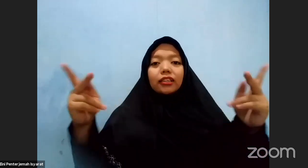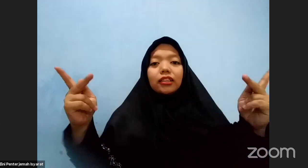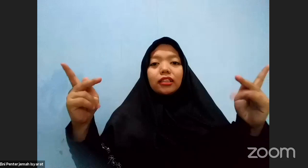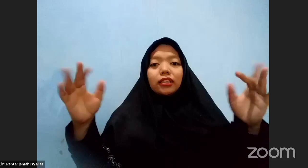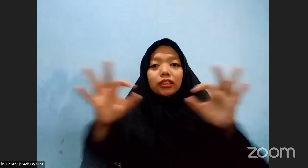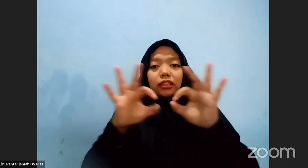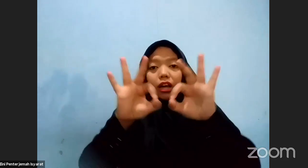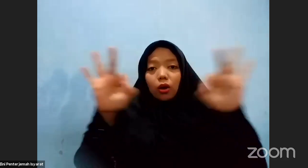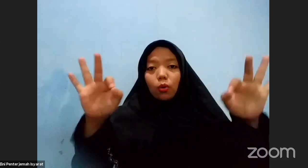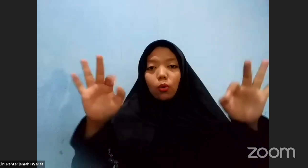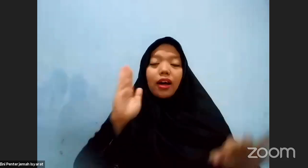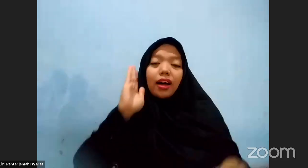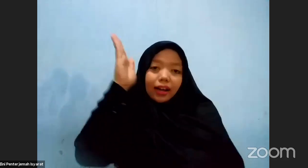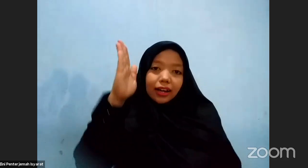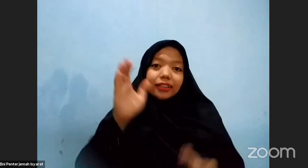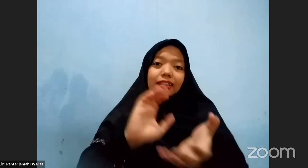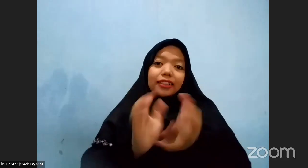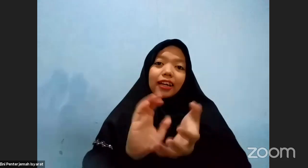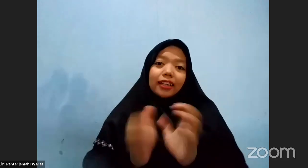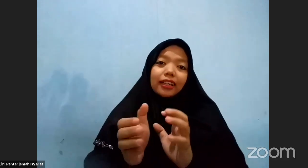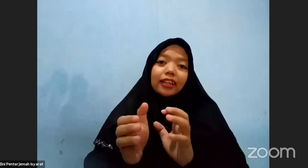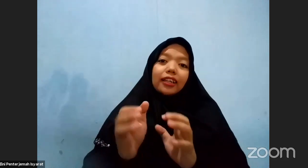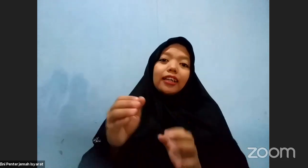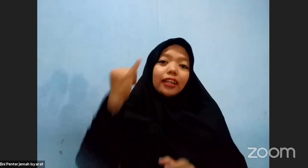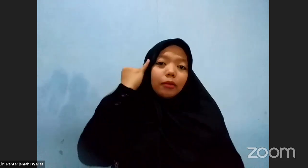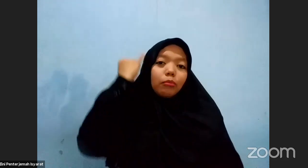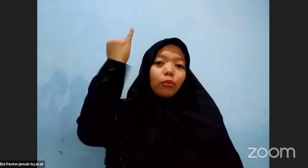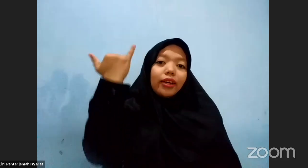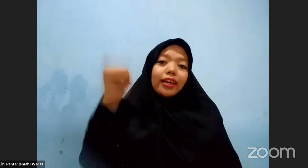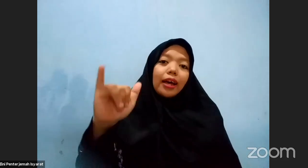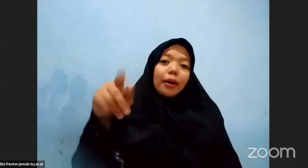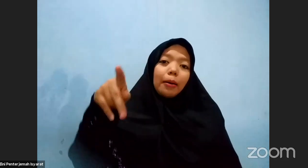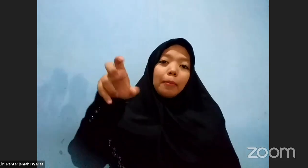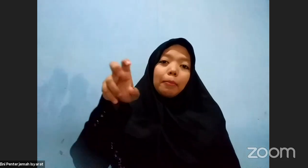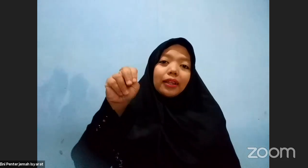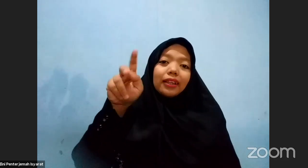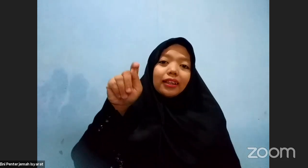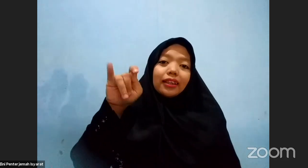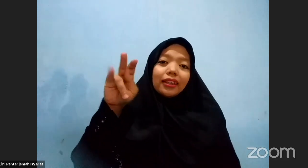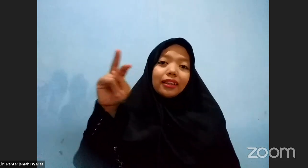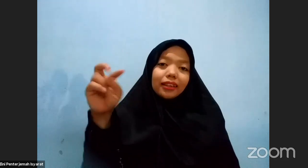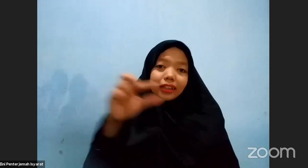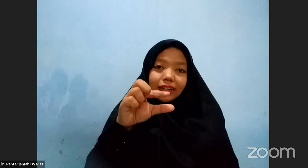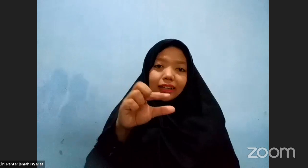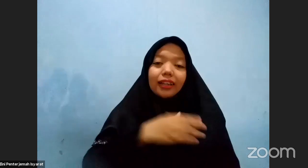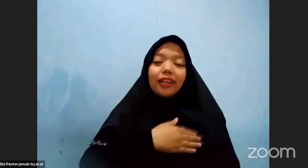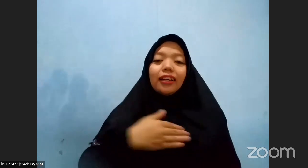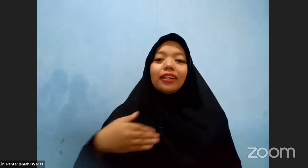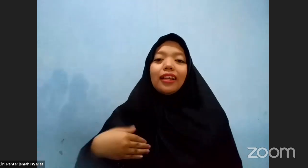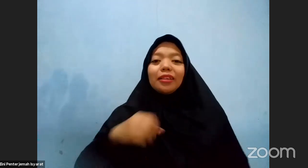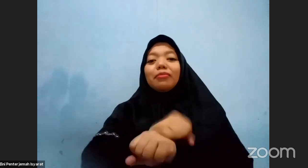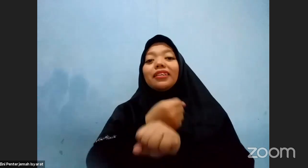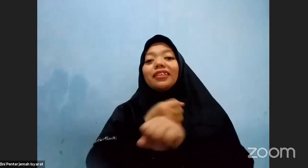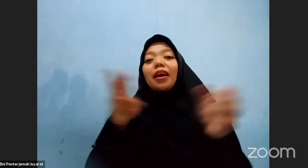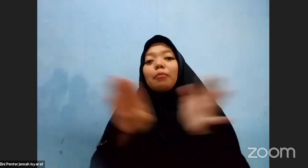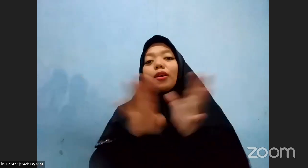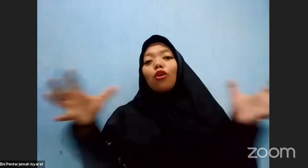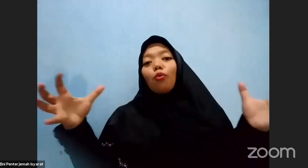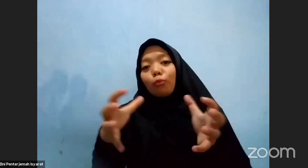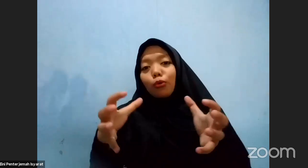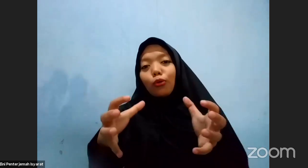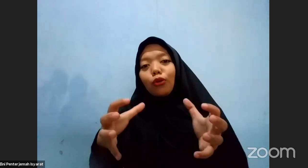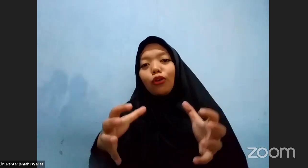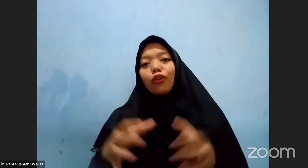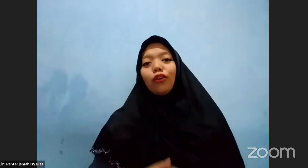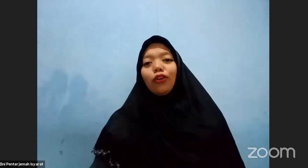ya Dari Sabang sampai Merauke dalam hitungan menit kita semua bisa berkumpul di sini ya ya Hai saya langsung aja Saya